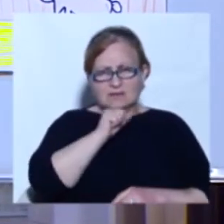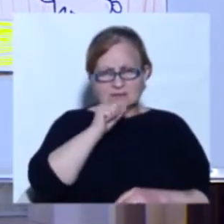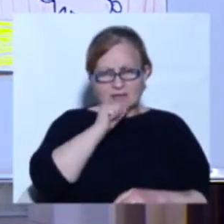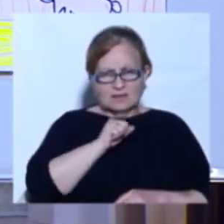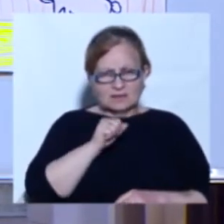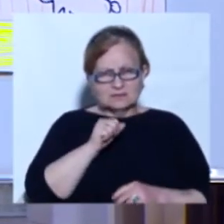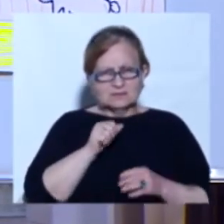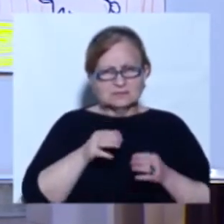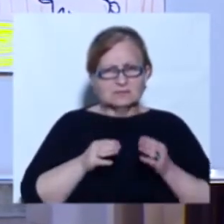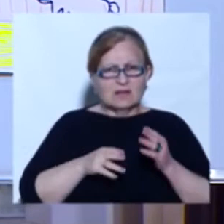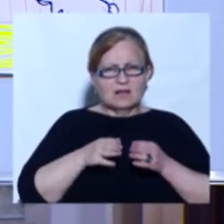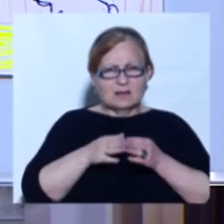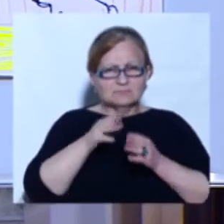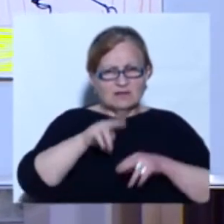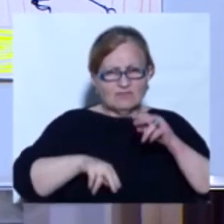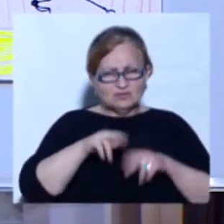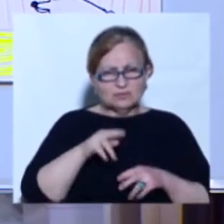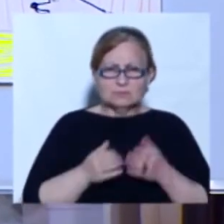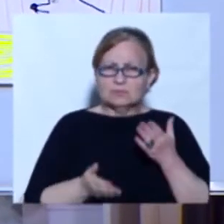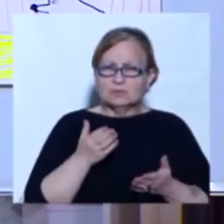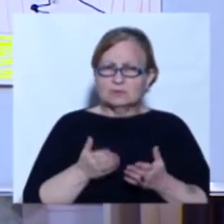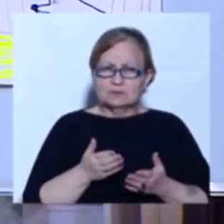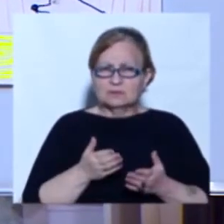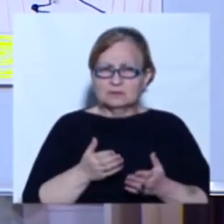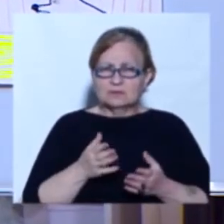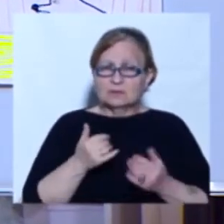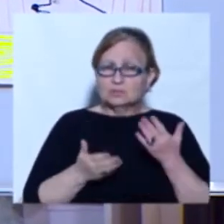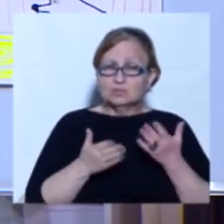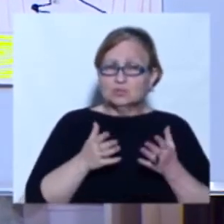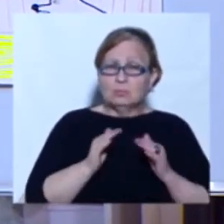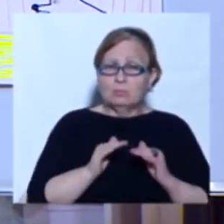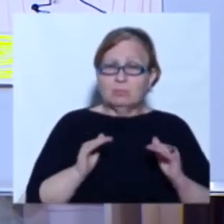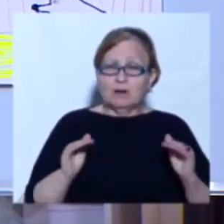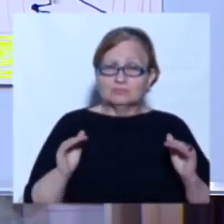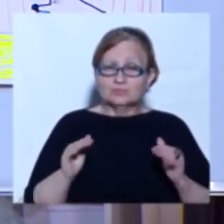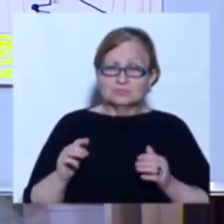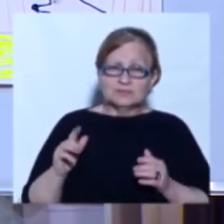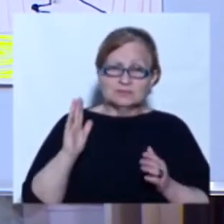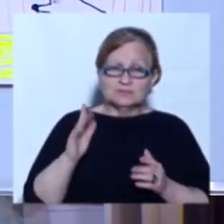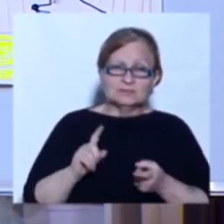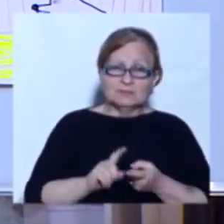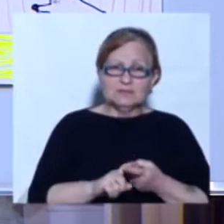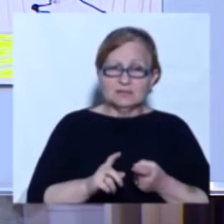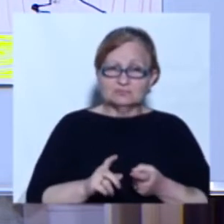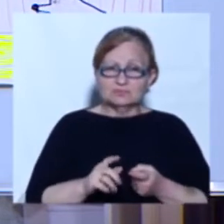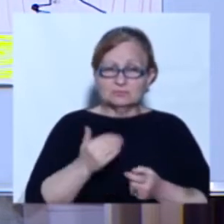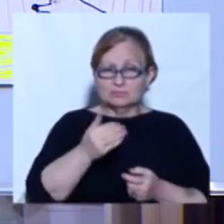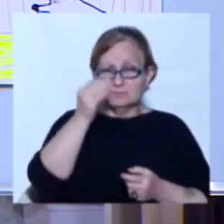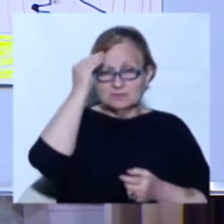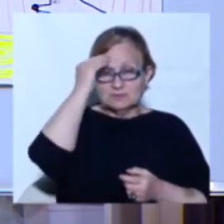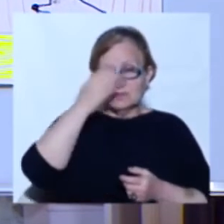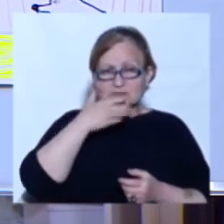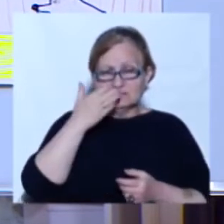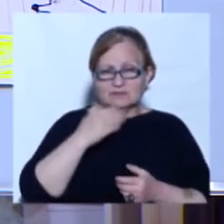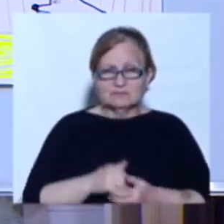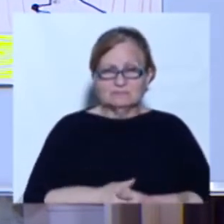აისბერგს ავაშენებ, თუ ბავშვებთან იქნება დაკავშირებული მისი იდეა. წავიკითხოთ